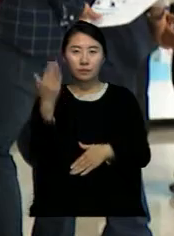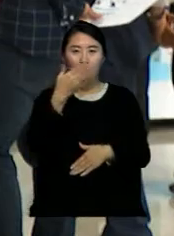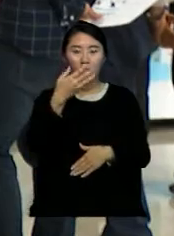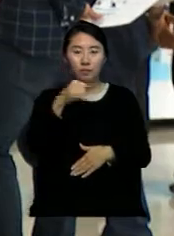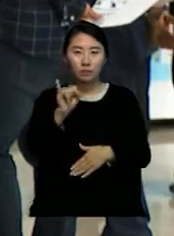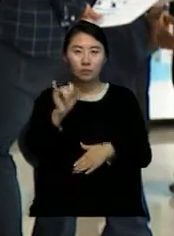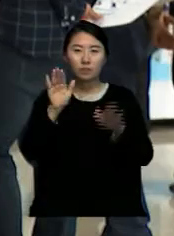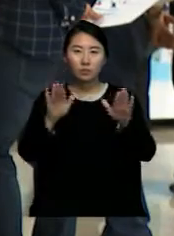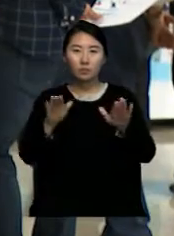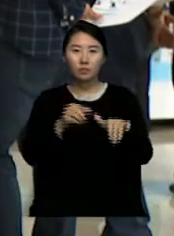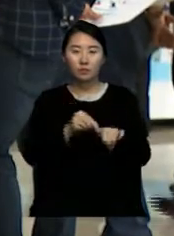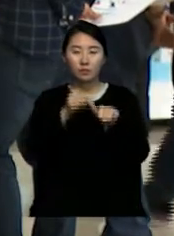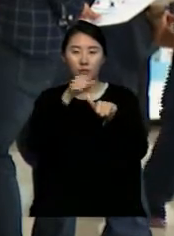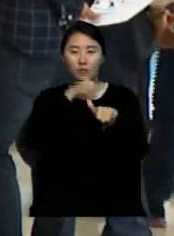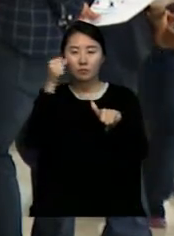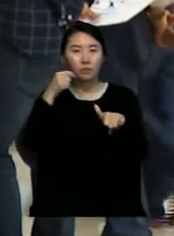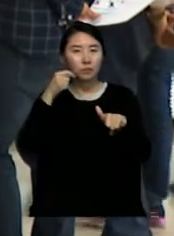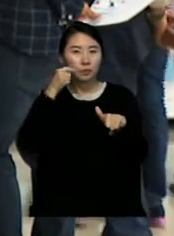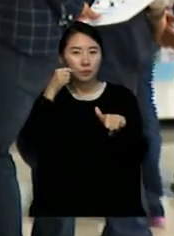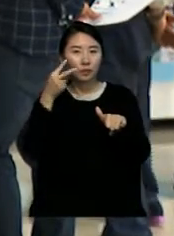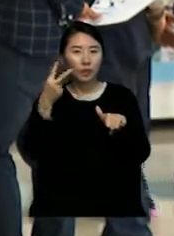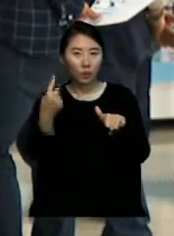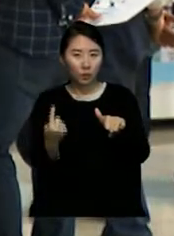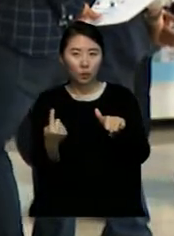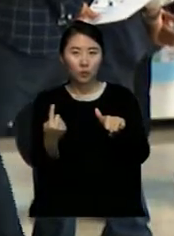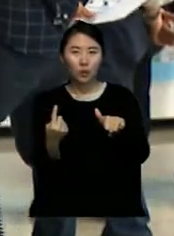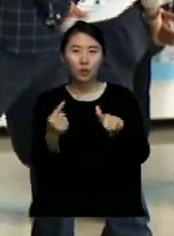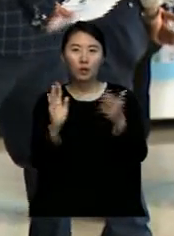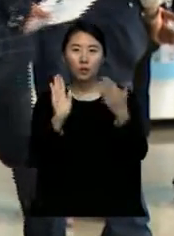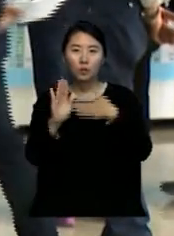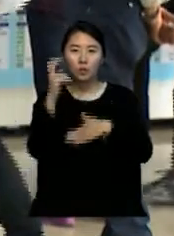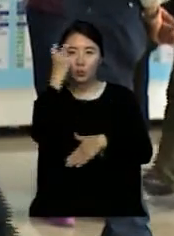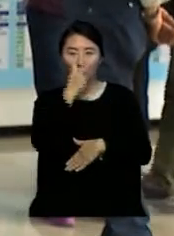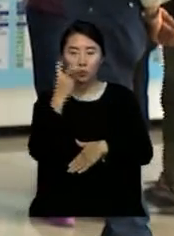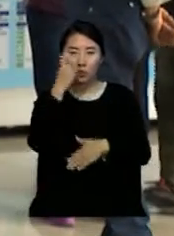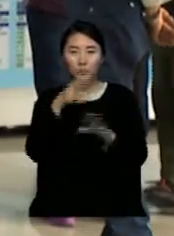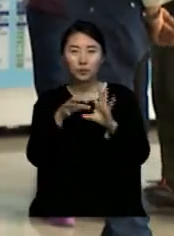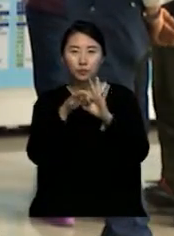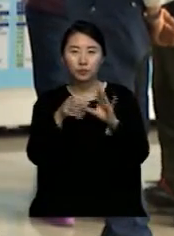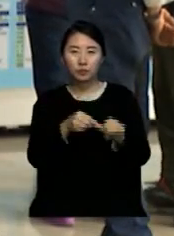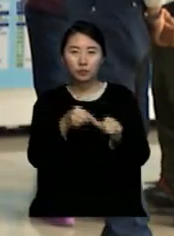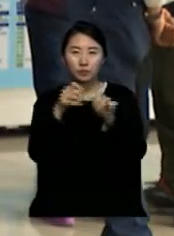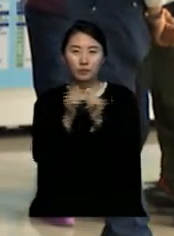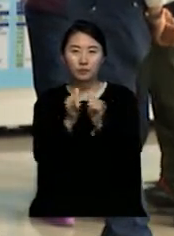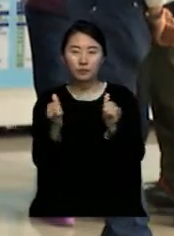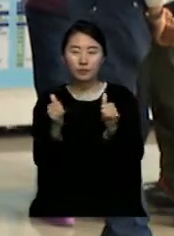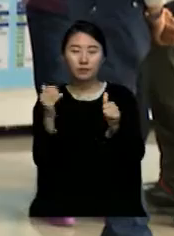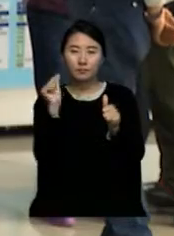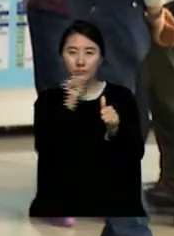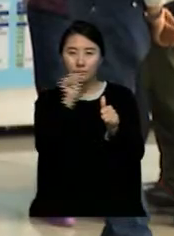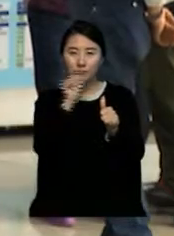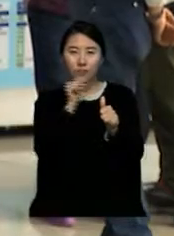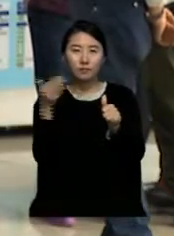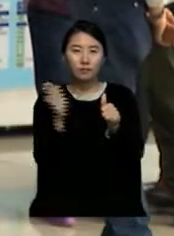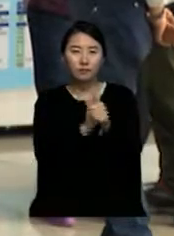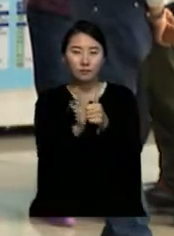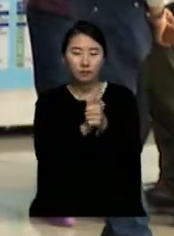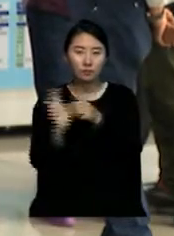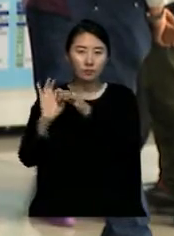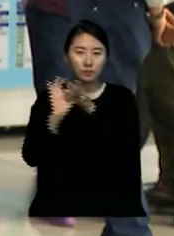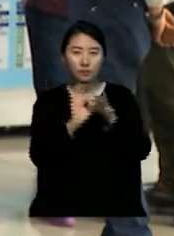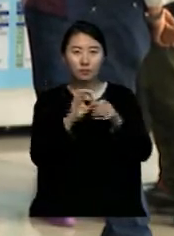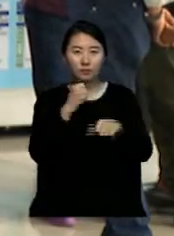구리시는 오늘 취업에 성공하지 못했다 하더라도 사후 관리를 통해 구직자들에게 취업 발선 서비스를